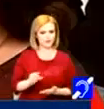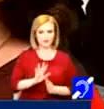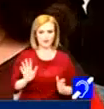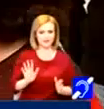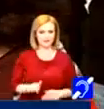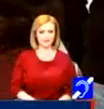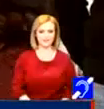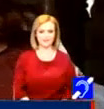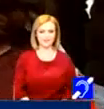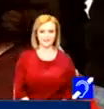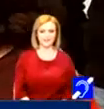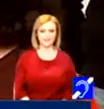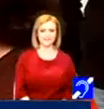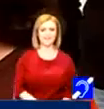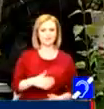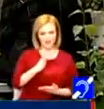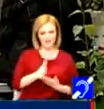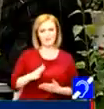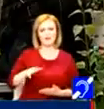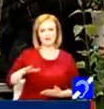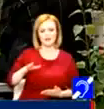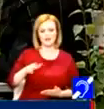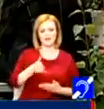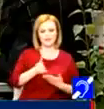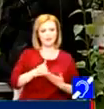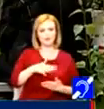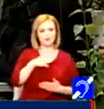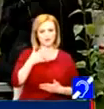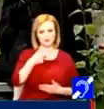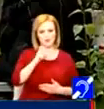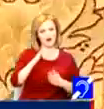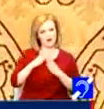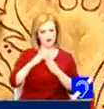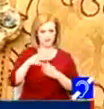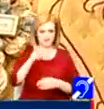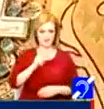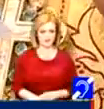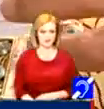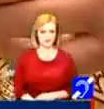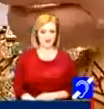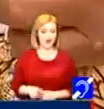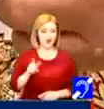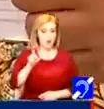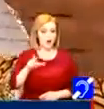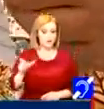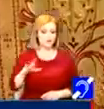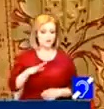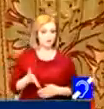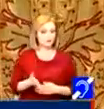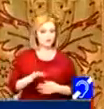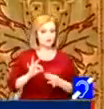vin. Fără. Este vin, dar noi nu luăm. În acest an, oamenii s-au plâns că abia de-au găsit un preot care să le sfințească și